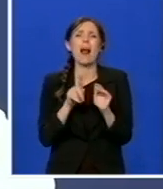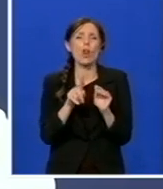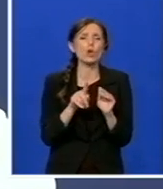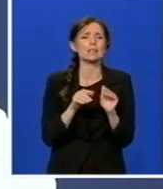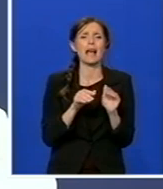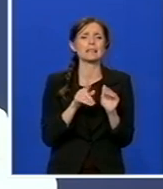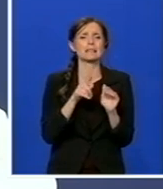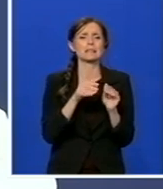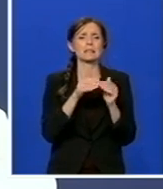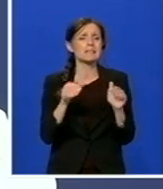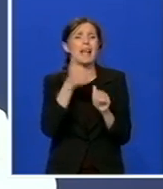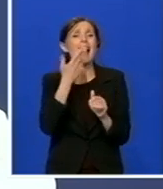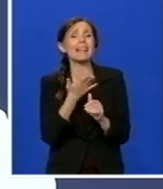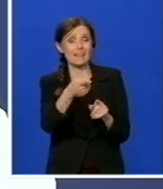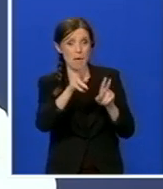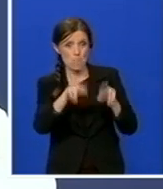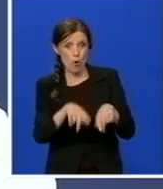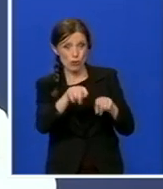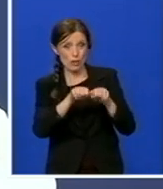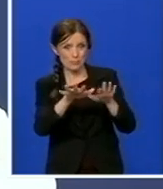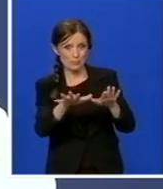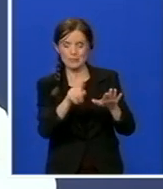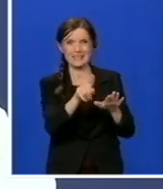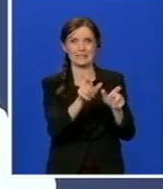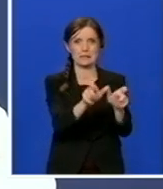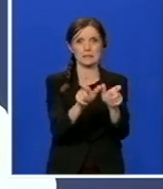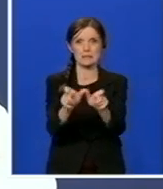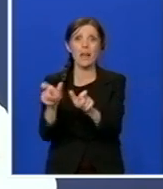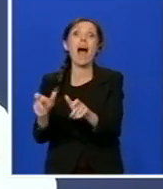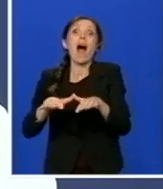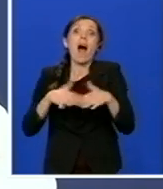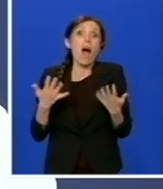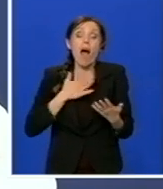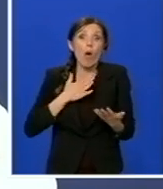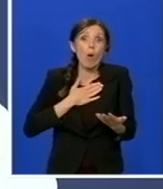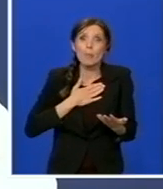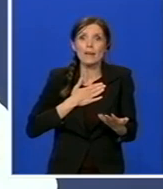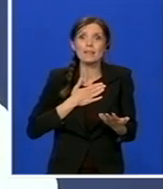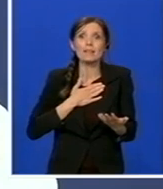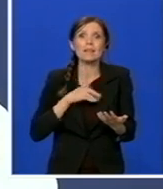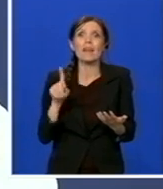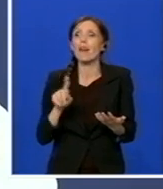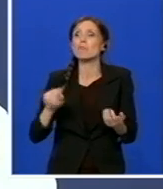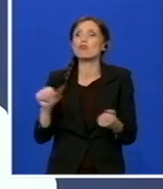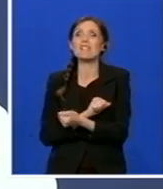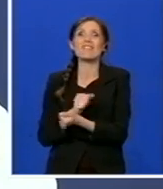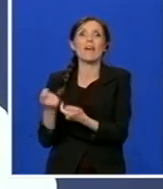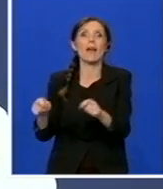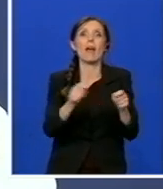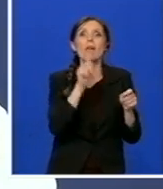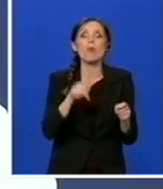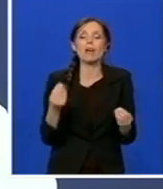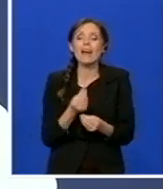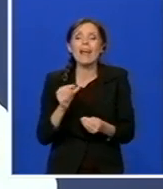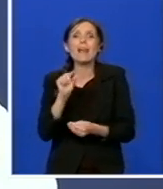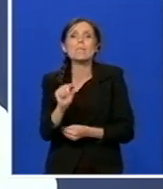da favorizuju prenošenje infekcije, ali se mora održavati makar minimalan stepen aktivnosti